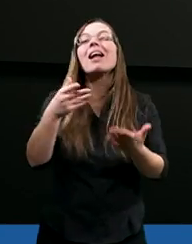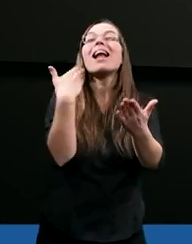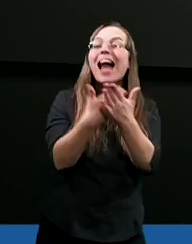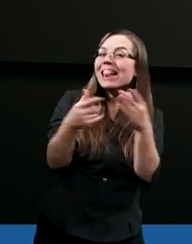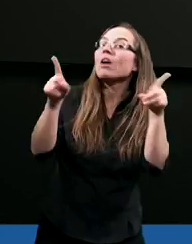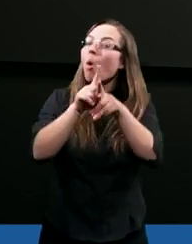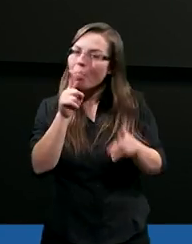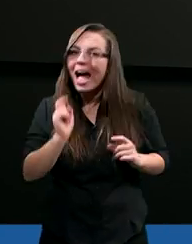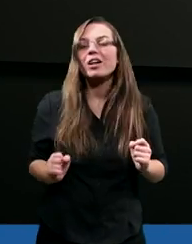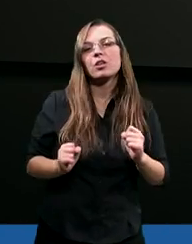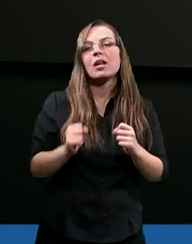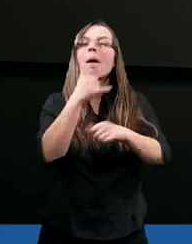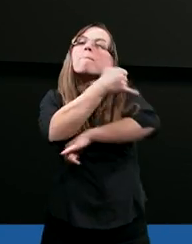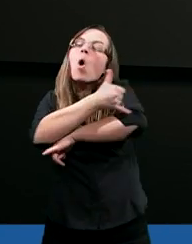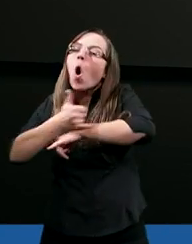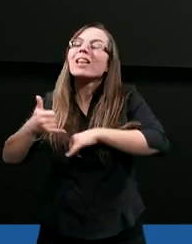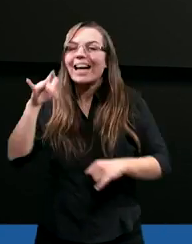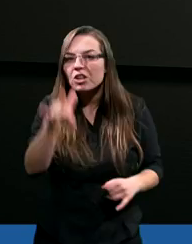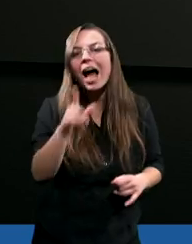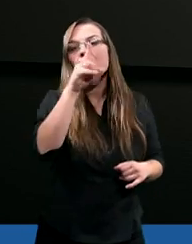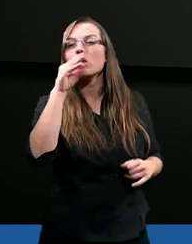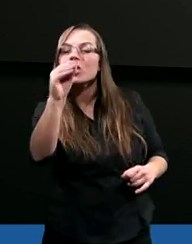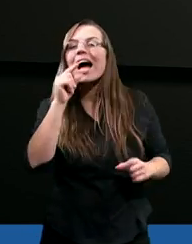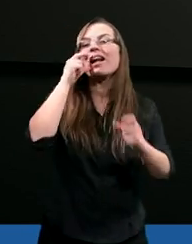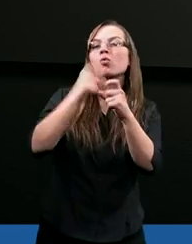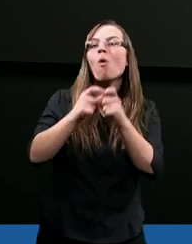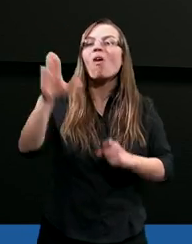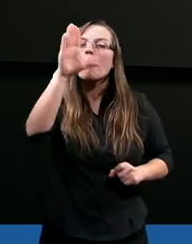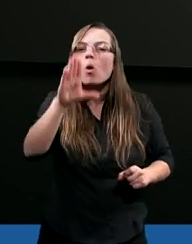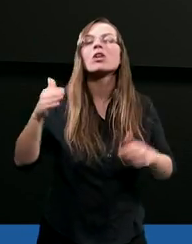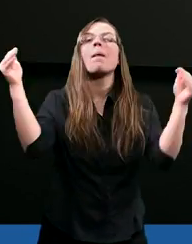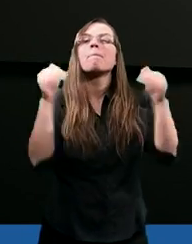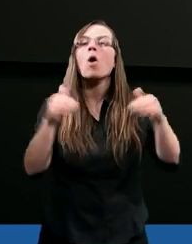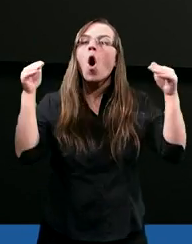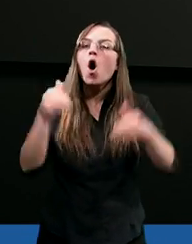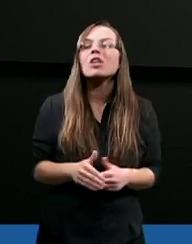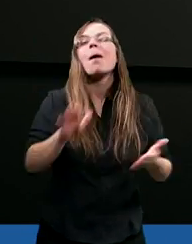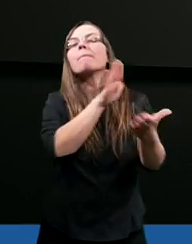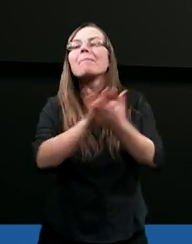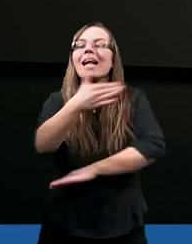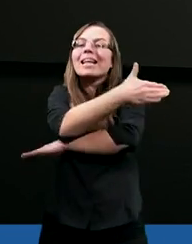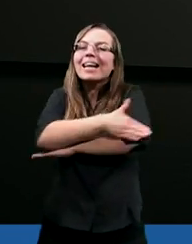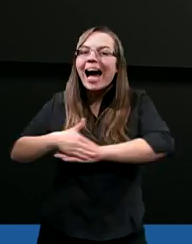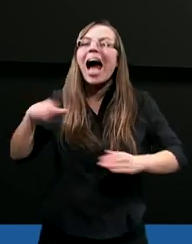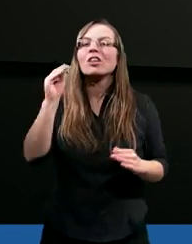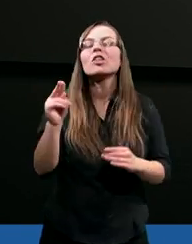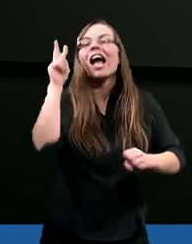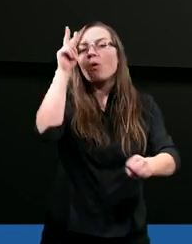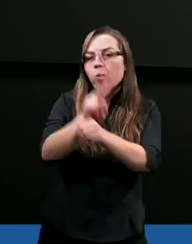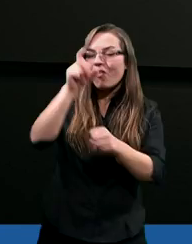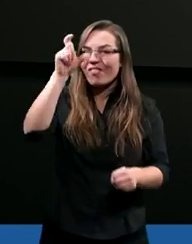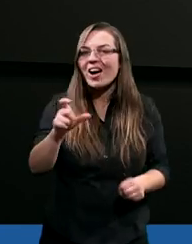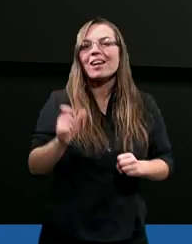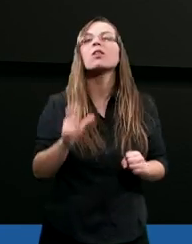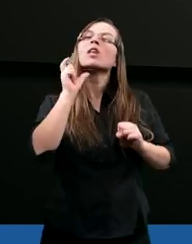podkreślamy, że Słowo Boże możemy bezgranicznie ufać.